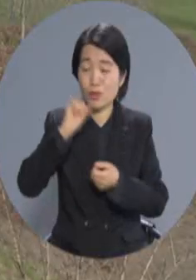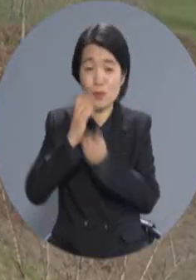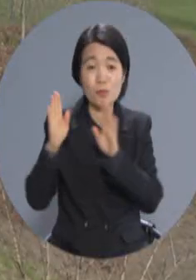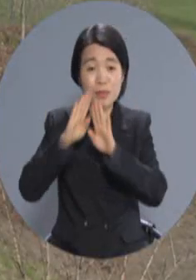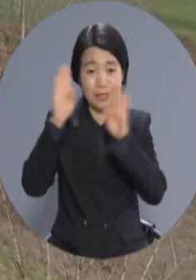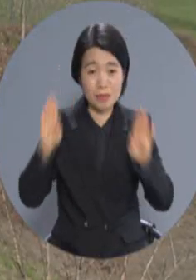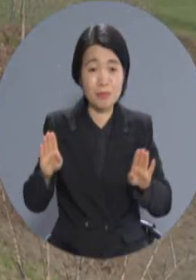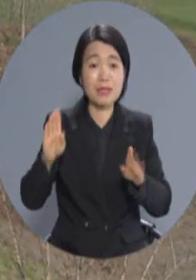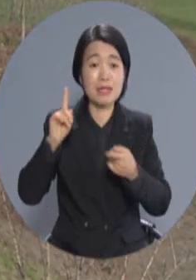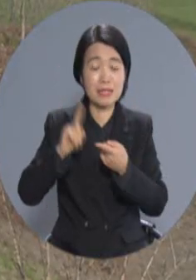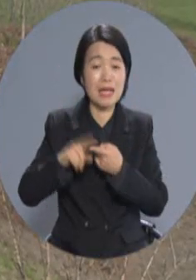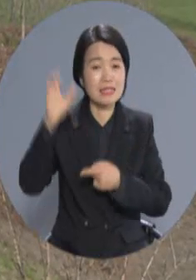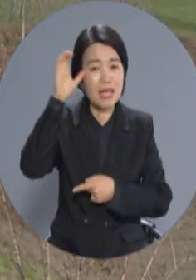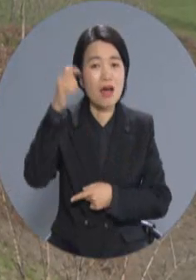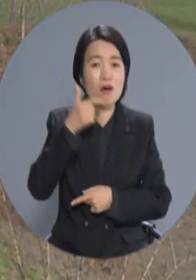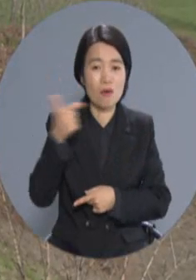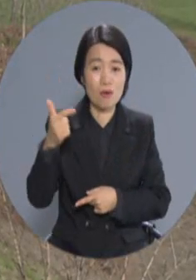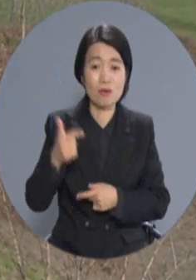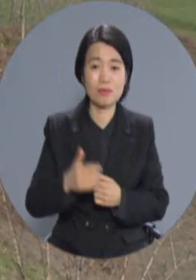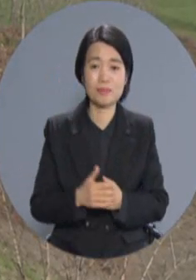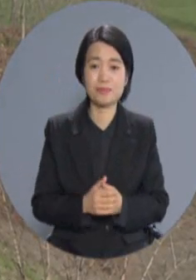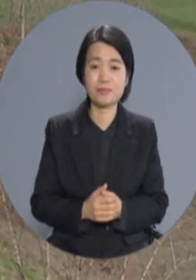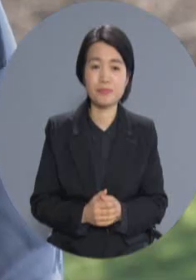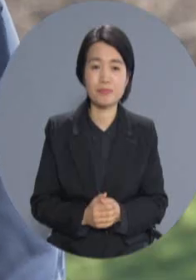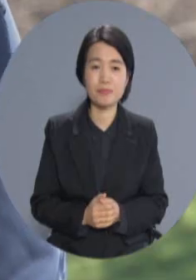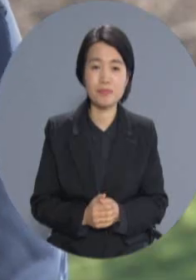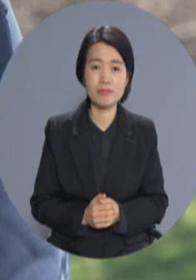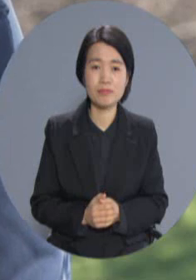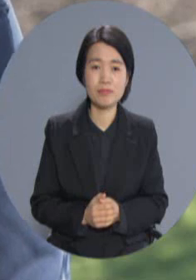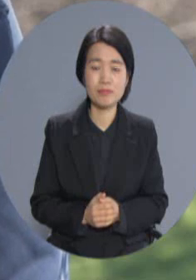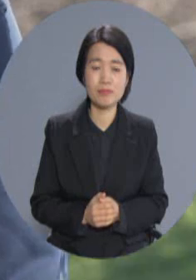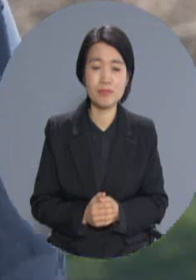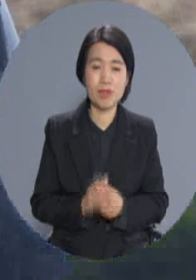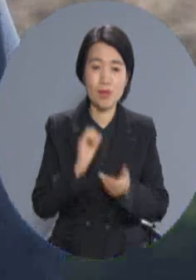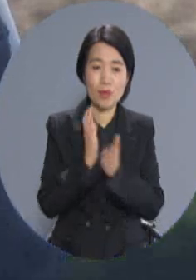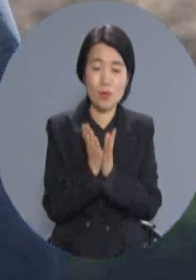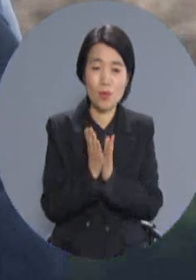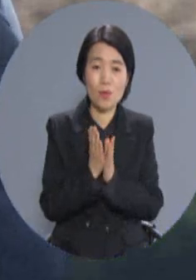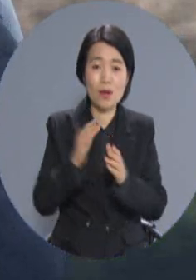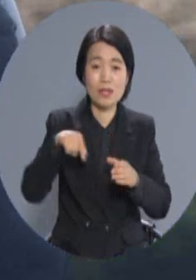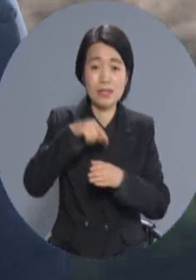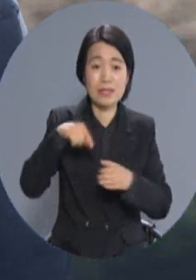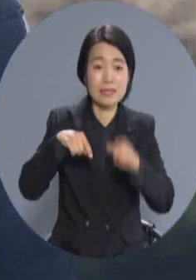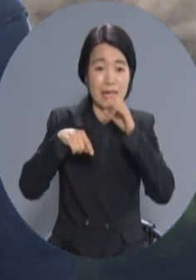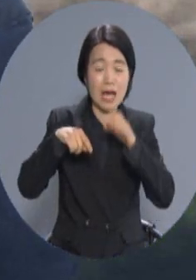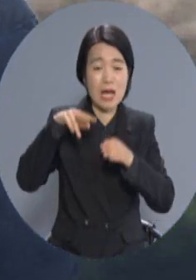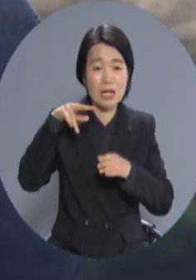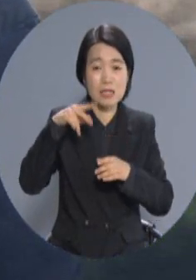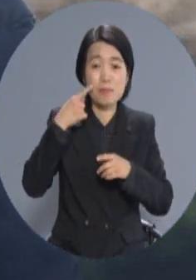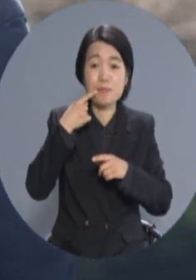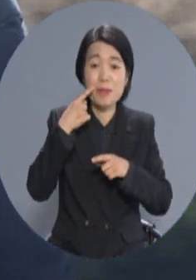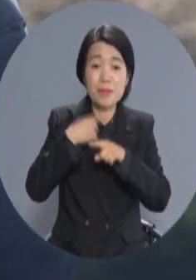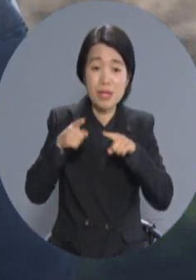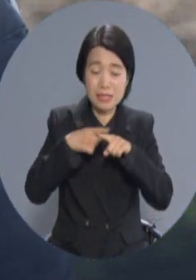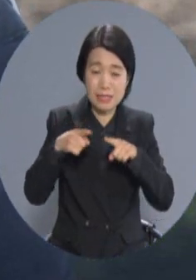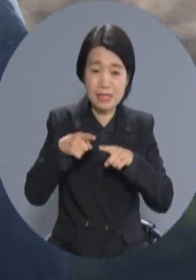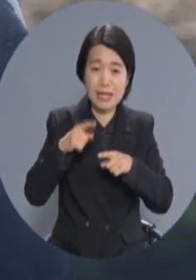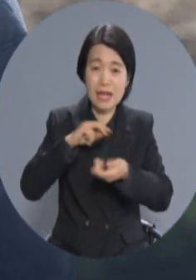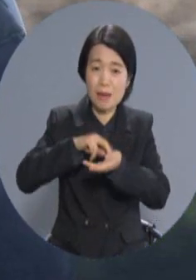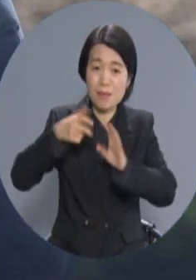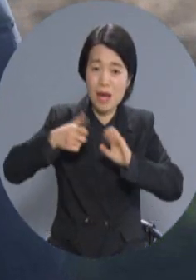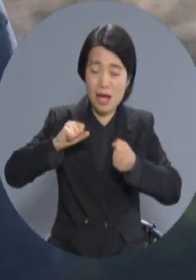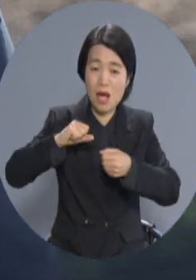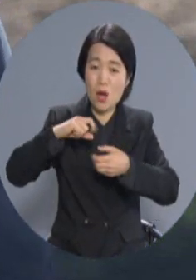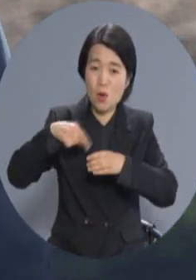정원 박람회에도 큰 기대감을 갖고 있습니다. 꽃차 소믈리에라든지 한방 꽃차를 소개하는 게